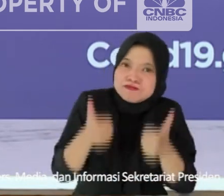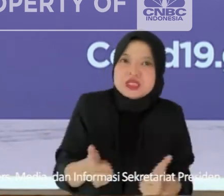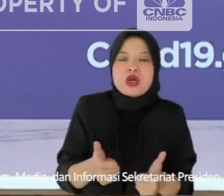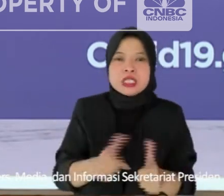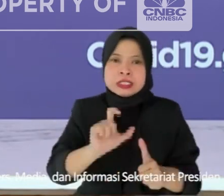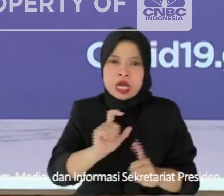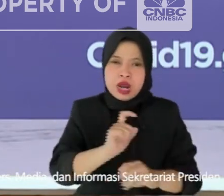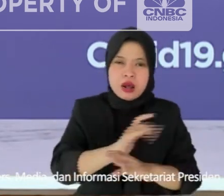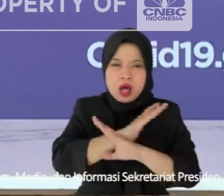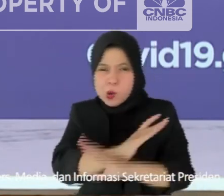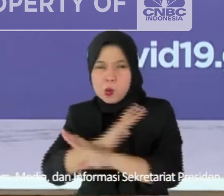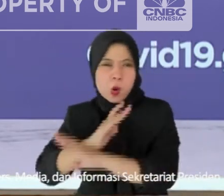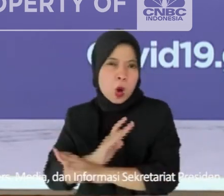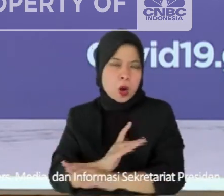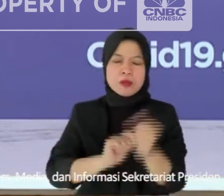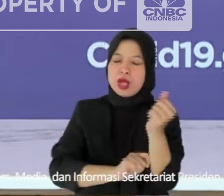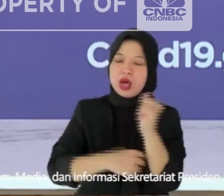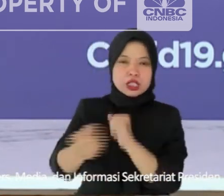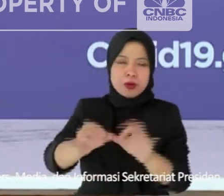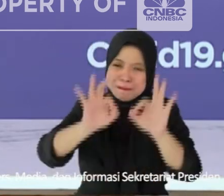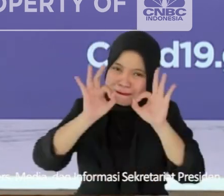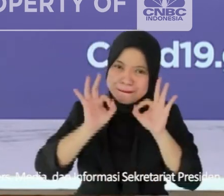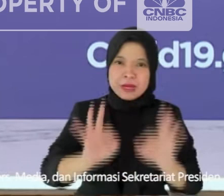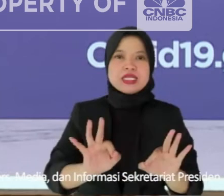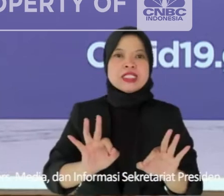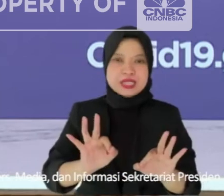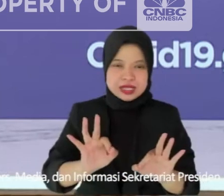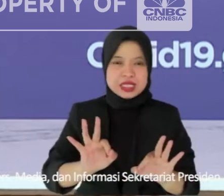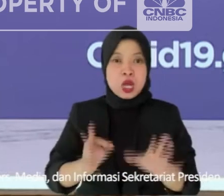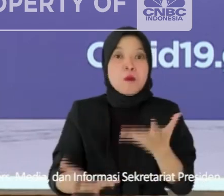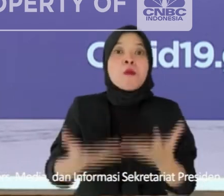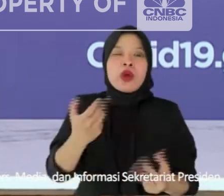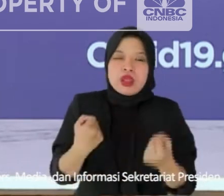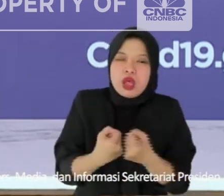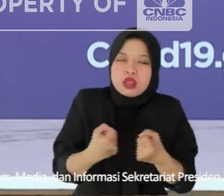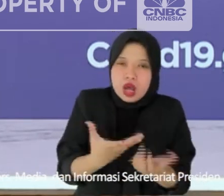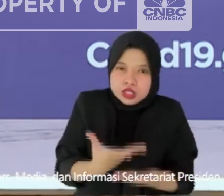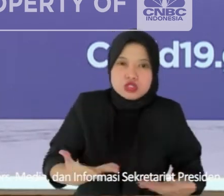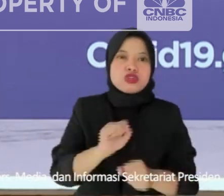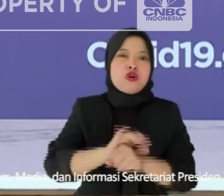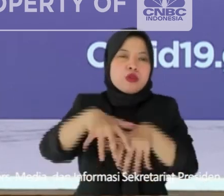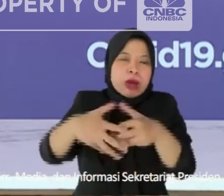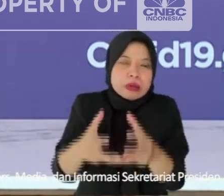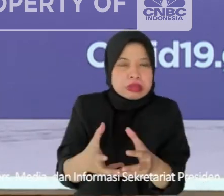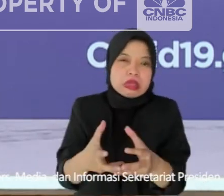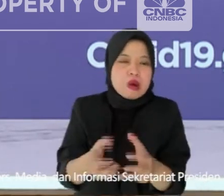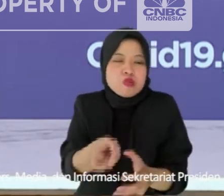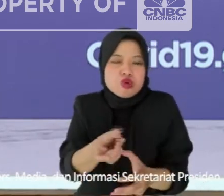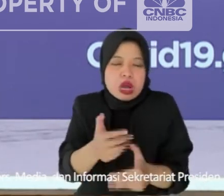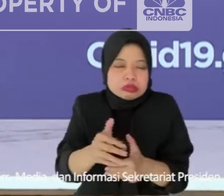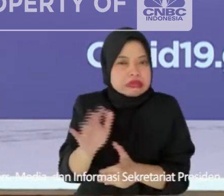langkah-langkah pengendalian yang semakin responsif dan tepat meskipun tantangan pandemi tidak semakin mudah